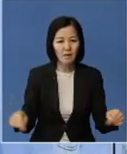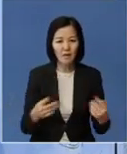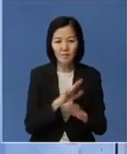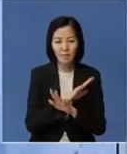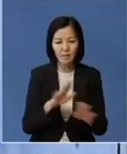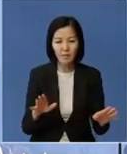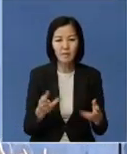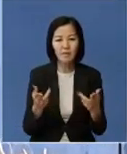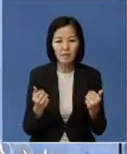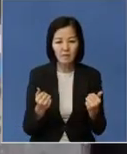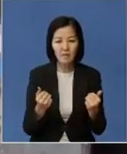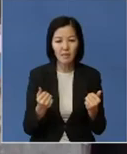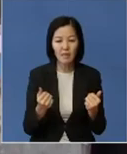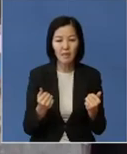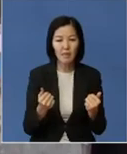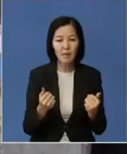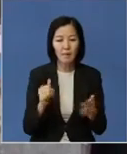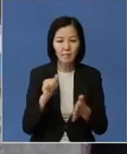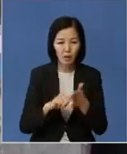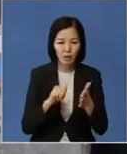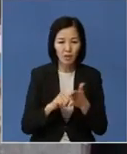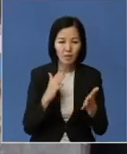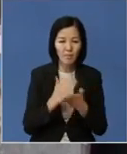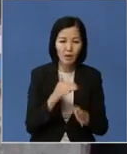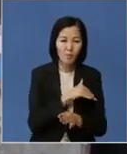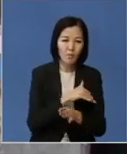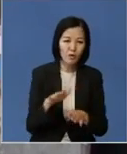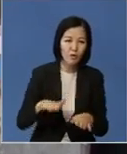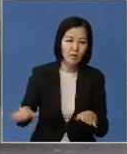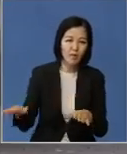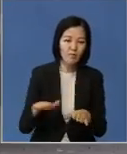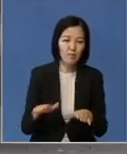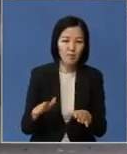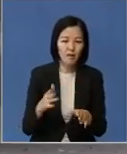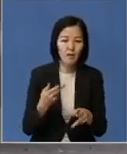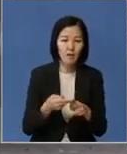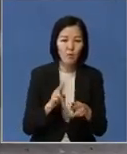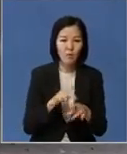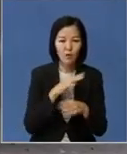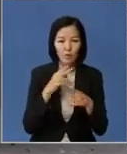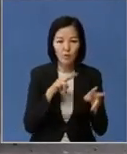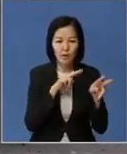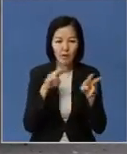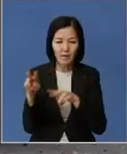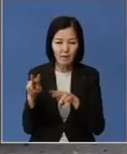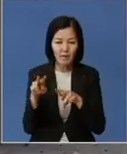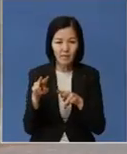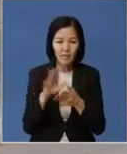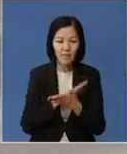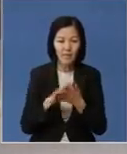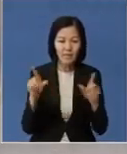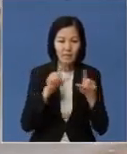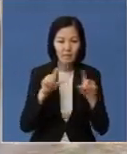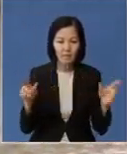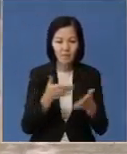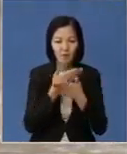келеді. Әрине, оның себебі де жоқ емес. Көше алаңдарда шашылған қоқыстарды әзірге қарайтын, қадағалайтын мекеме